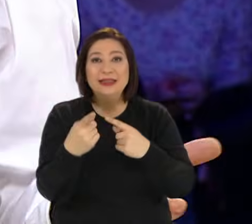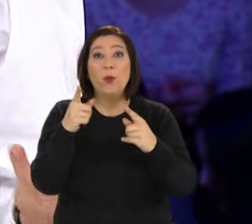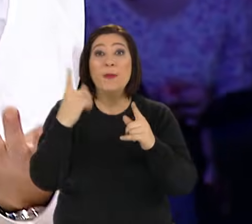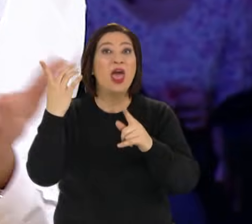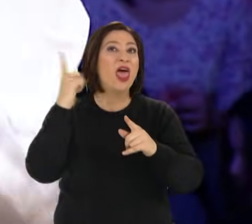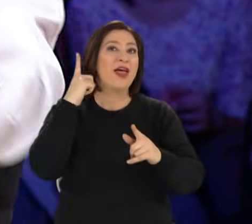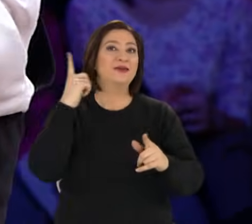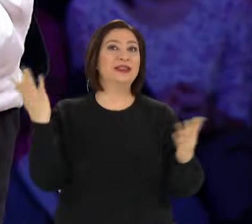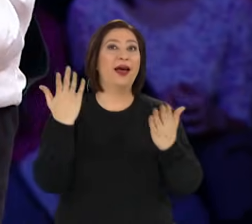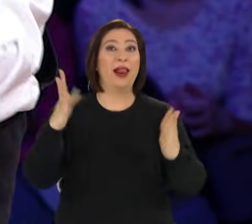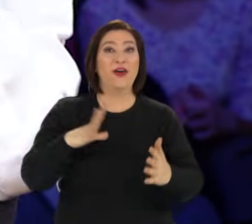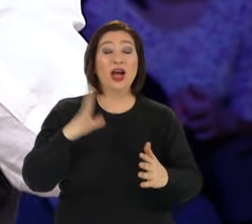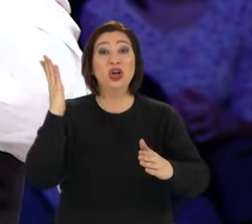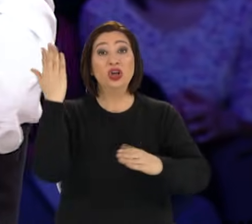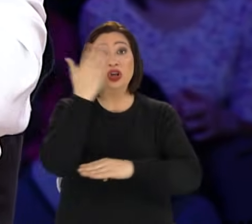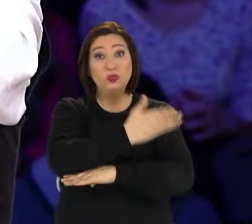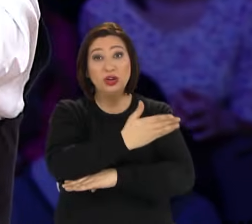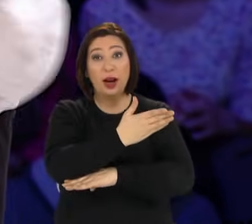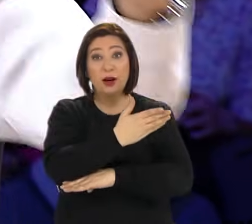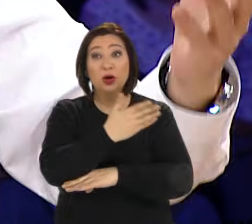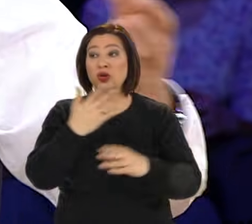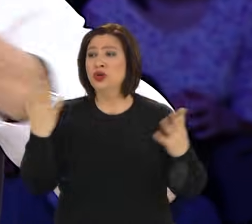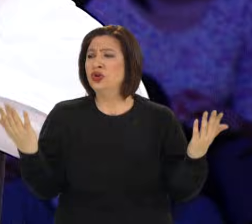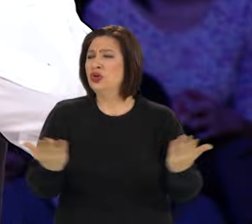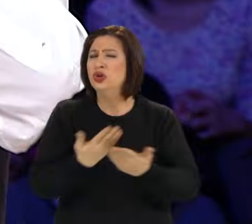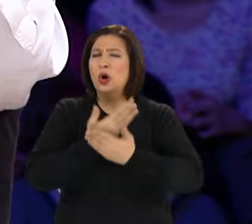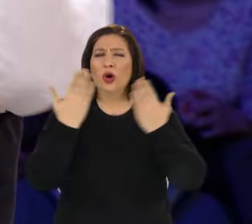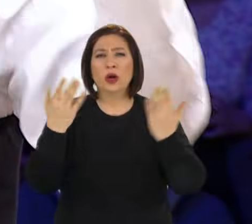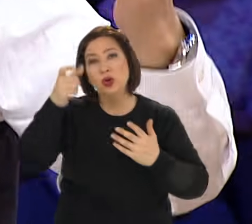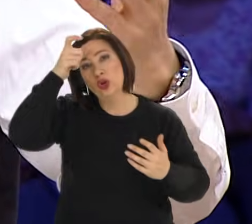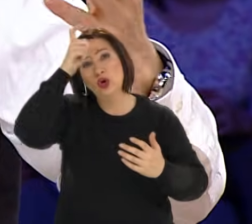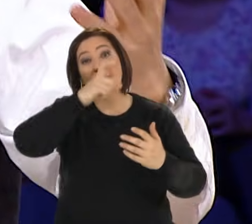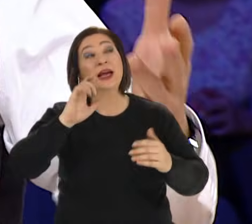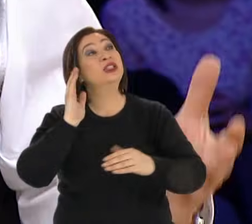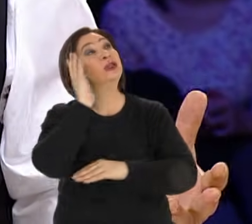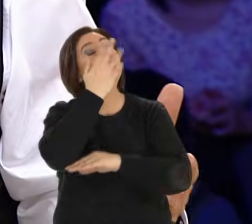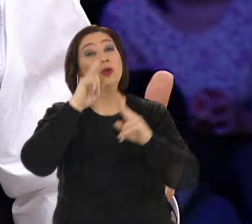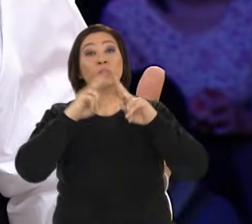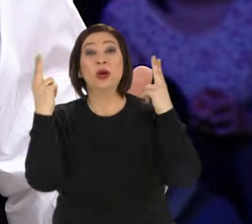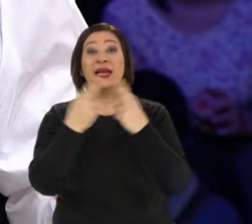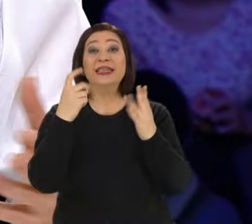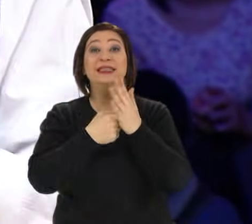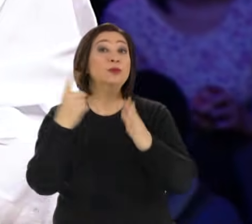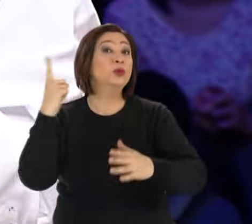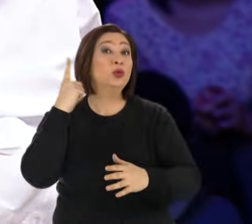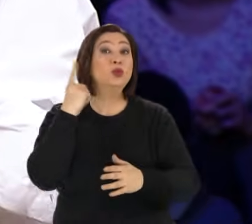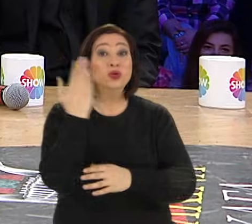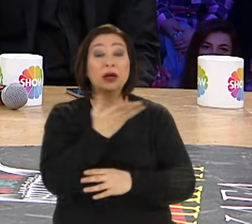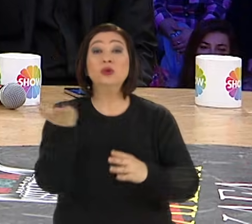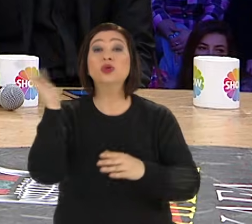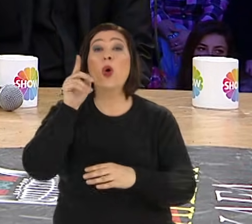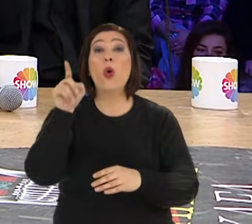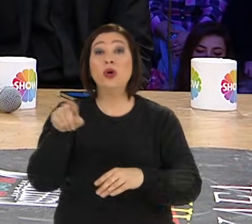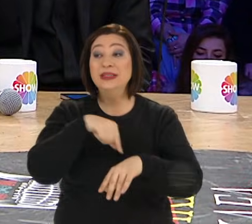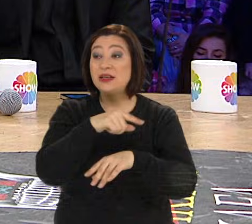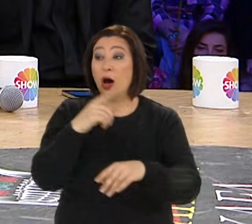bir efsaneleri var. Gitmişler çoktan Türkiye'den çıkmışlar. Dünyada isimlerini duyurmuşlar. Çok ondan sonra herkes şey o